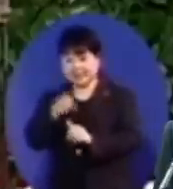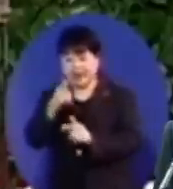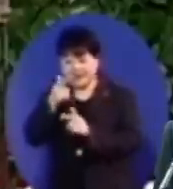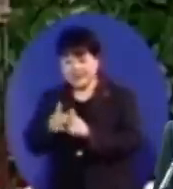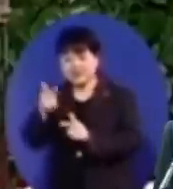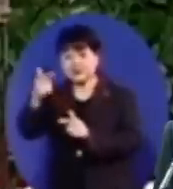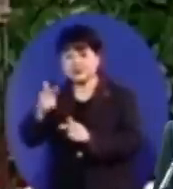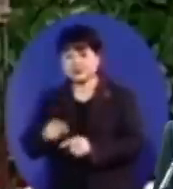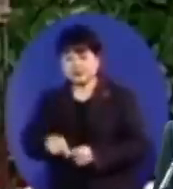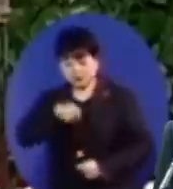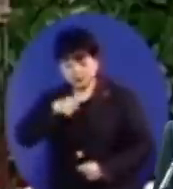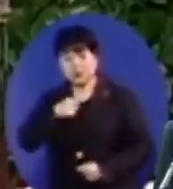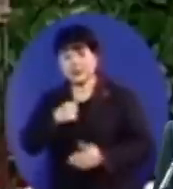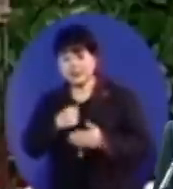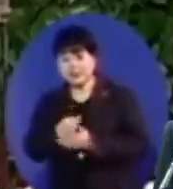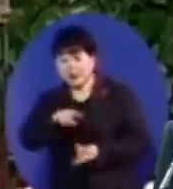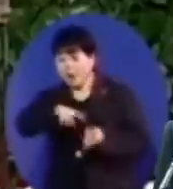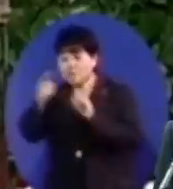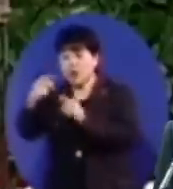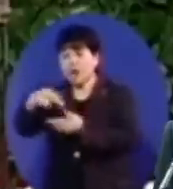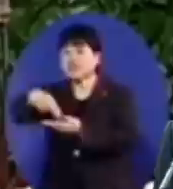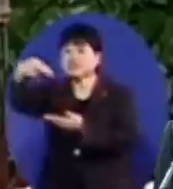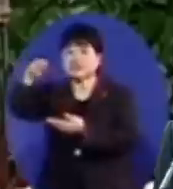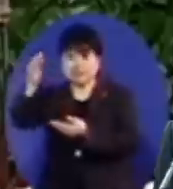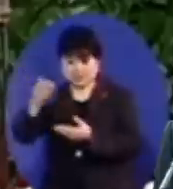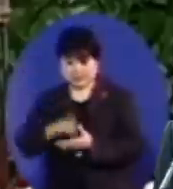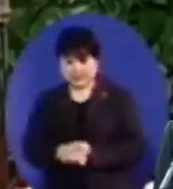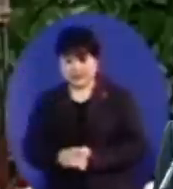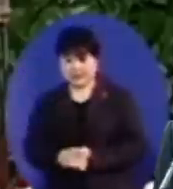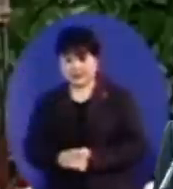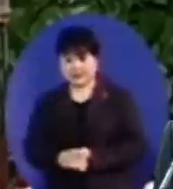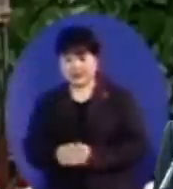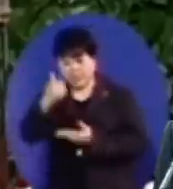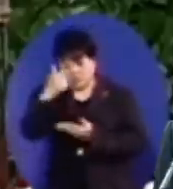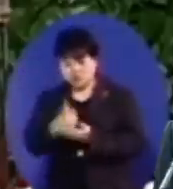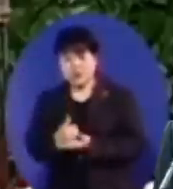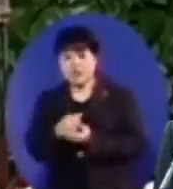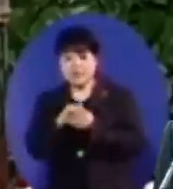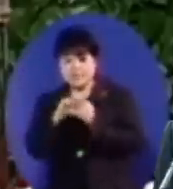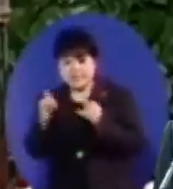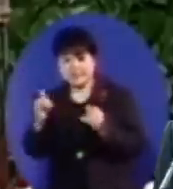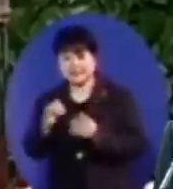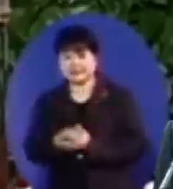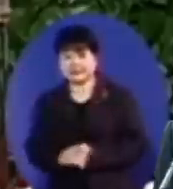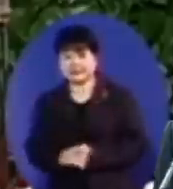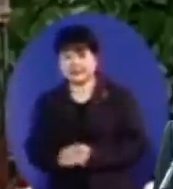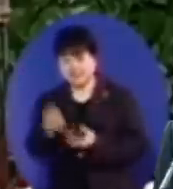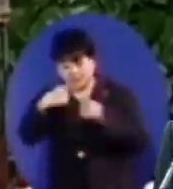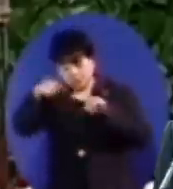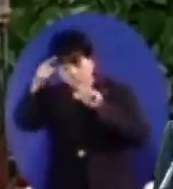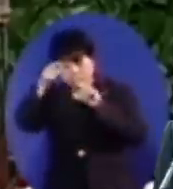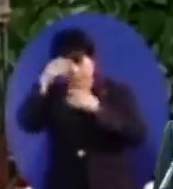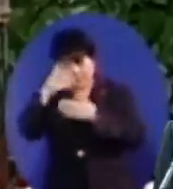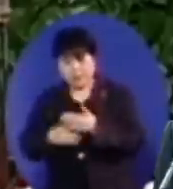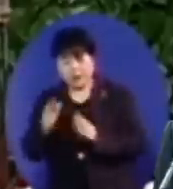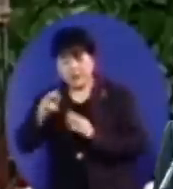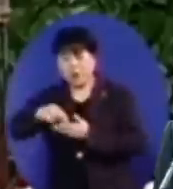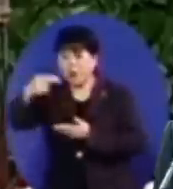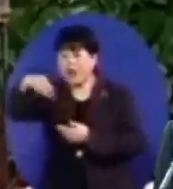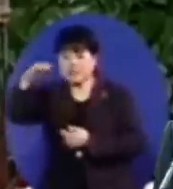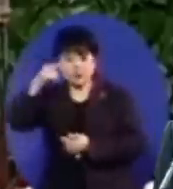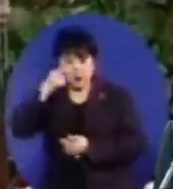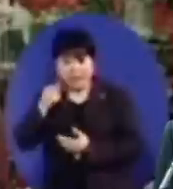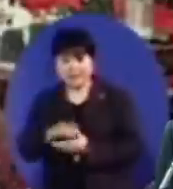예수님이 의롭기 때문에 부활해서 승천하시듯 죄인은 지옥에 남아있지 천국에 못 올라간다.